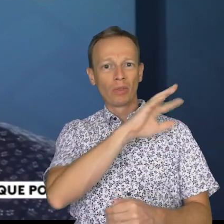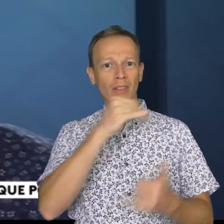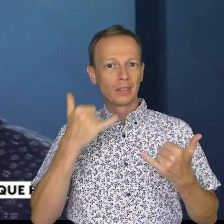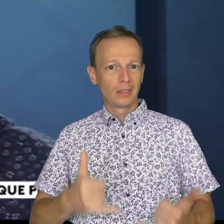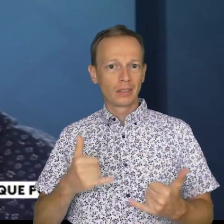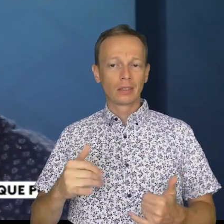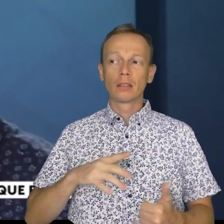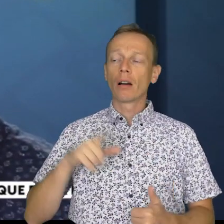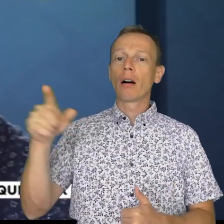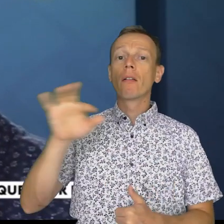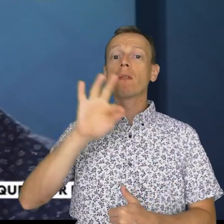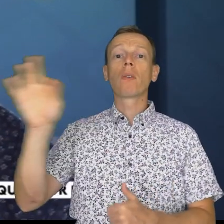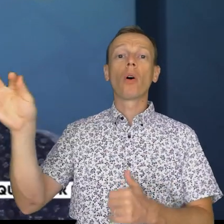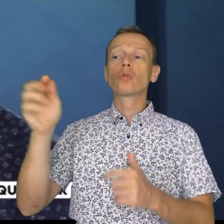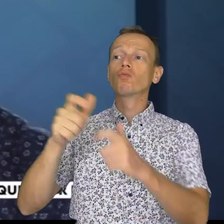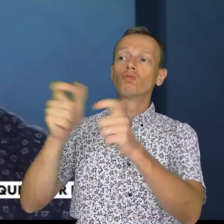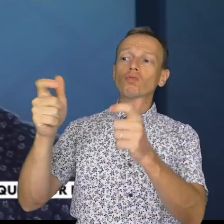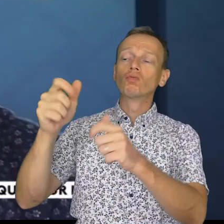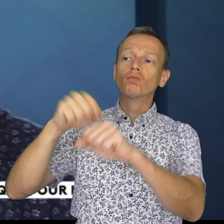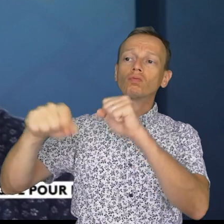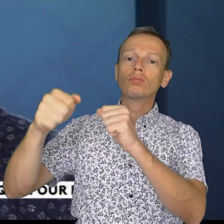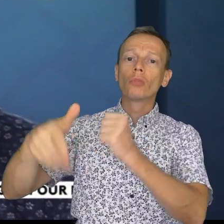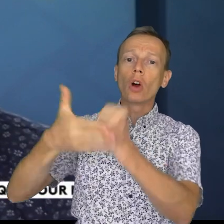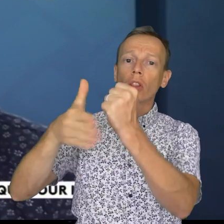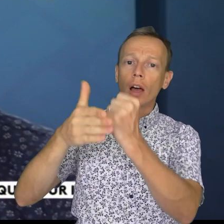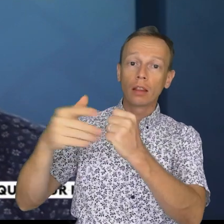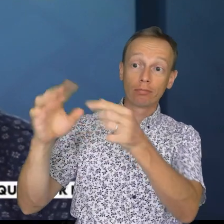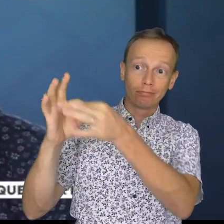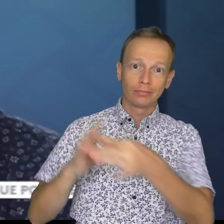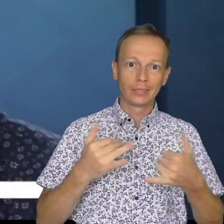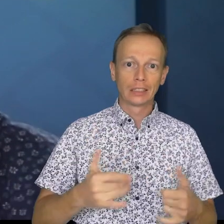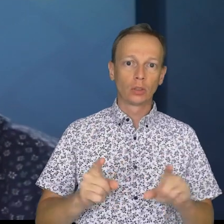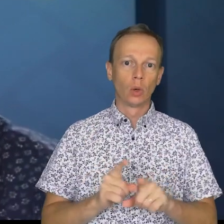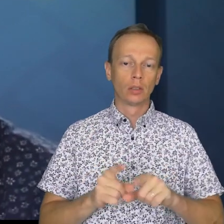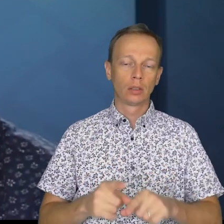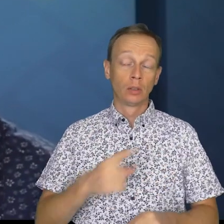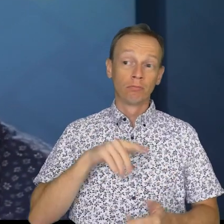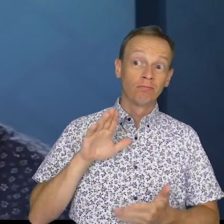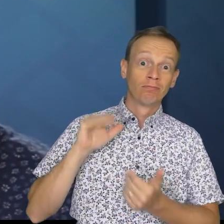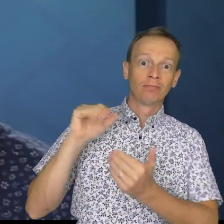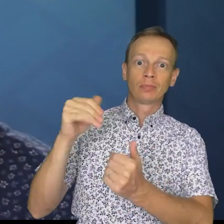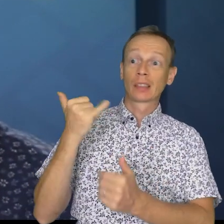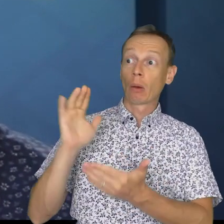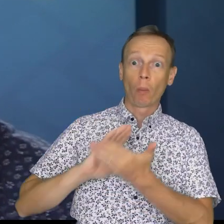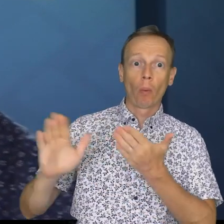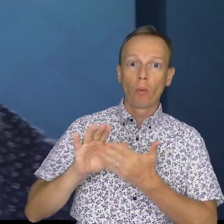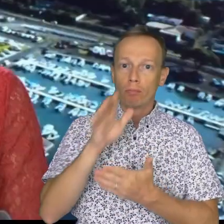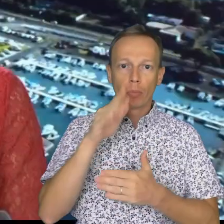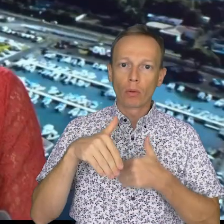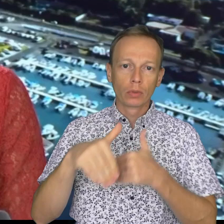à la Polynésie des dispositifs nationaux. Donc on est très très optimiste et de toute façon on n'a pas le choix parce qu'on ne pourra pas